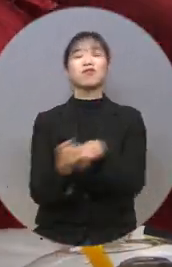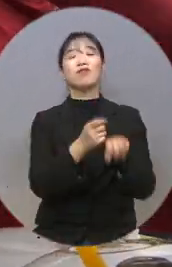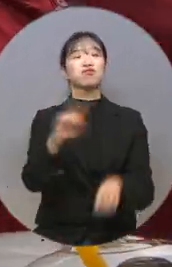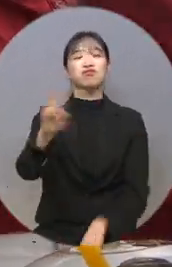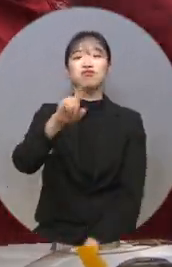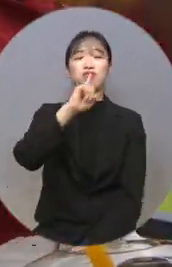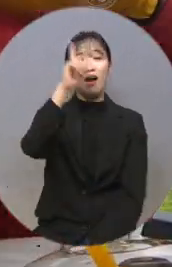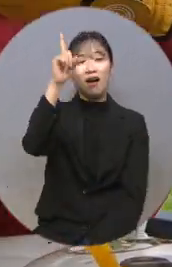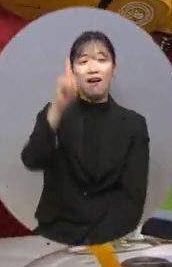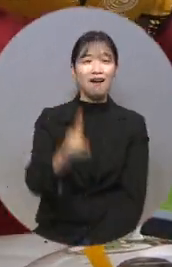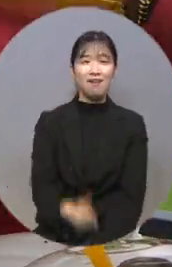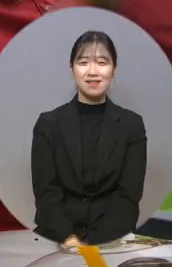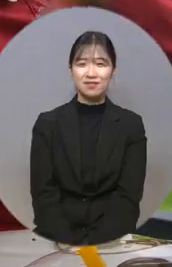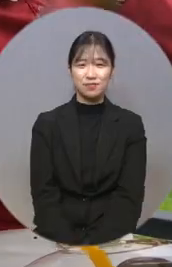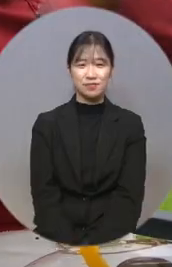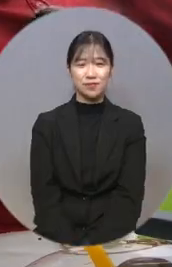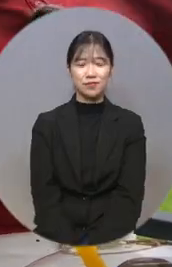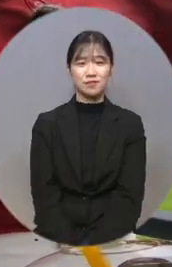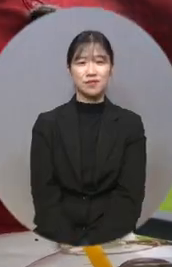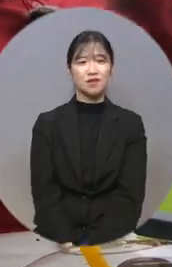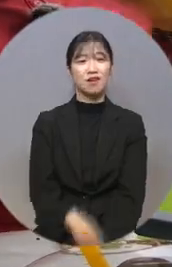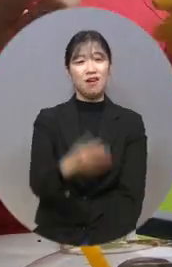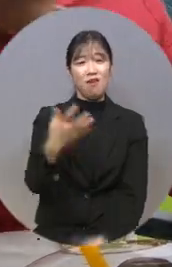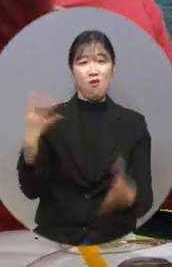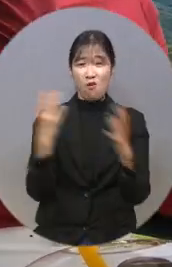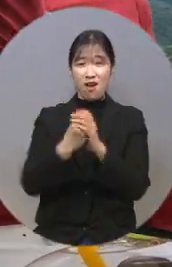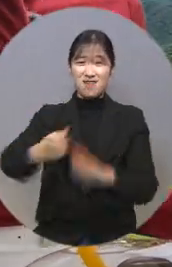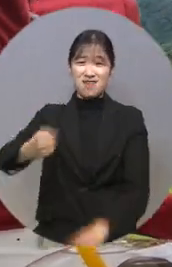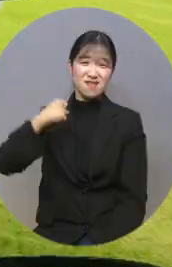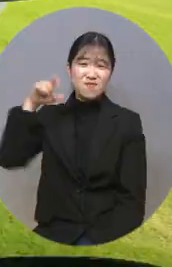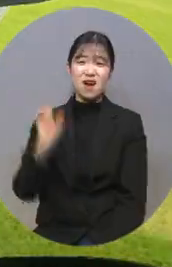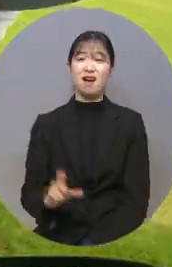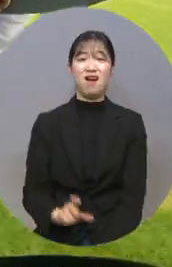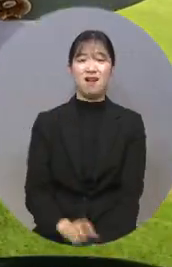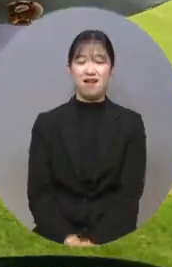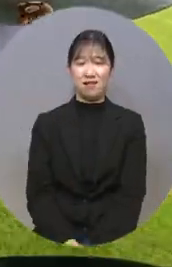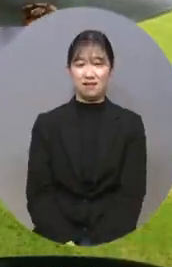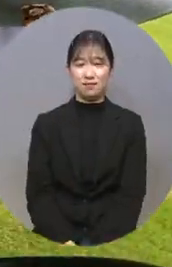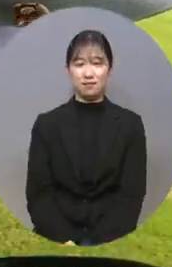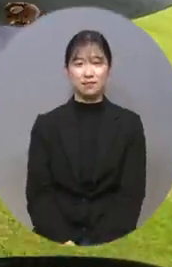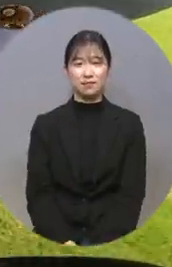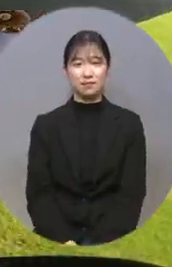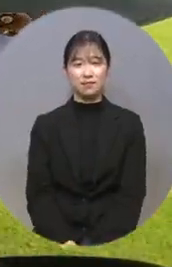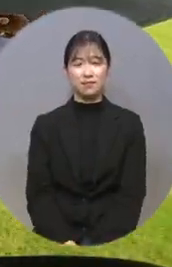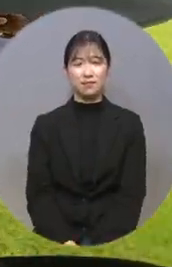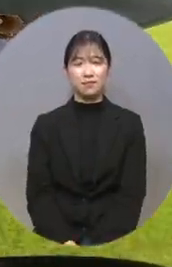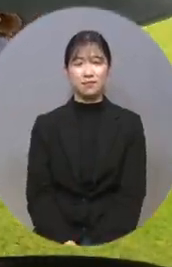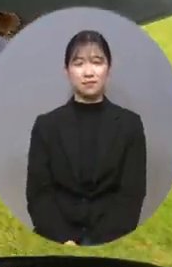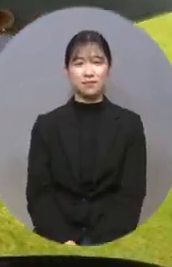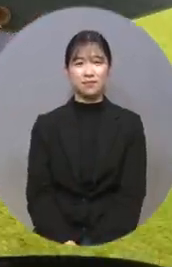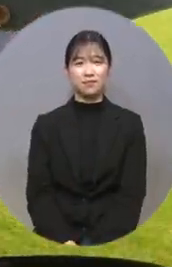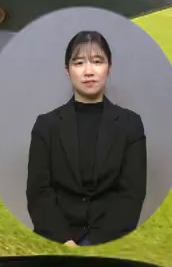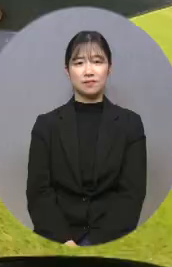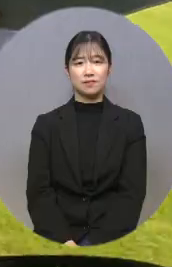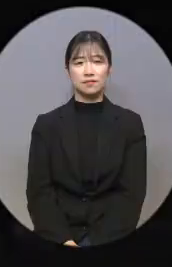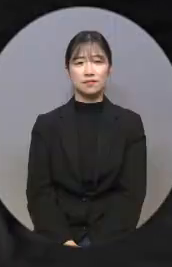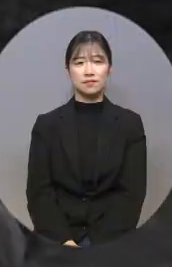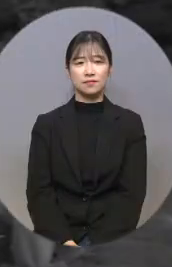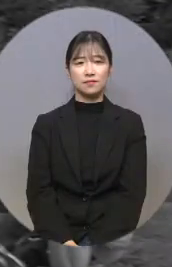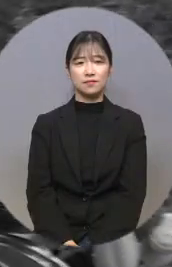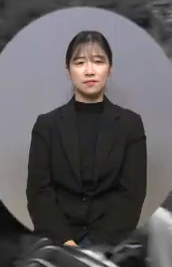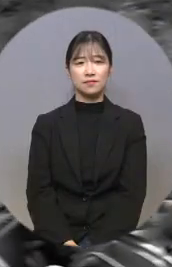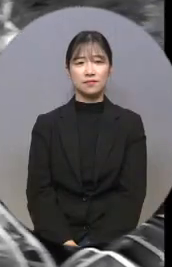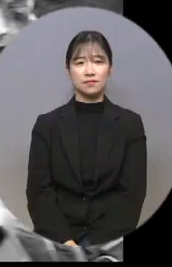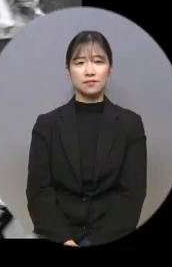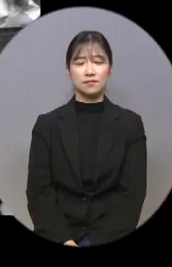할 걸 그랬다, 양. 억울하다, 양. 오빠 완전 파워스윙 했다, 양. 맞을래냐? 오빠 나중에 방송 보라. 파워스윙 했다, 양. 아니